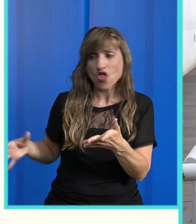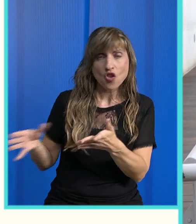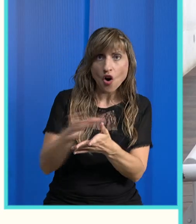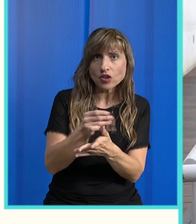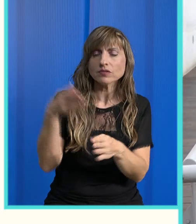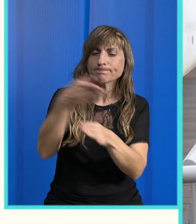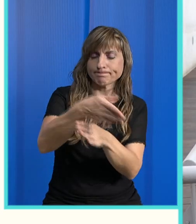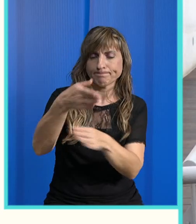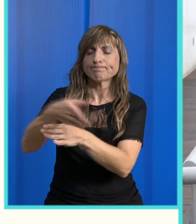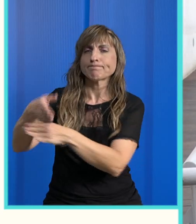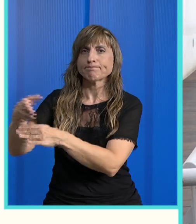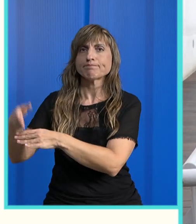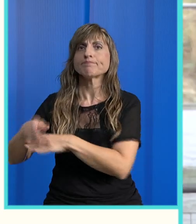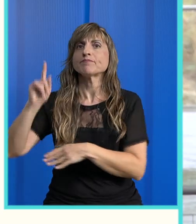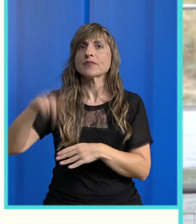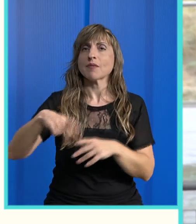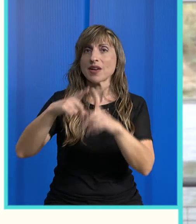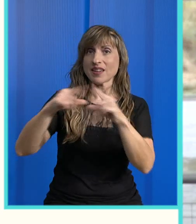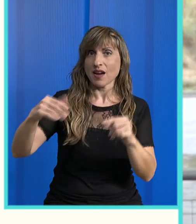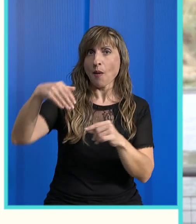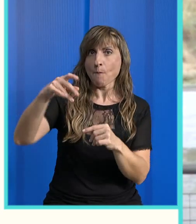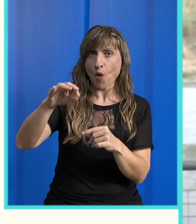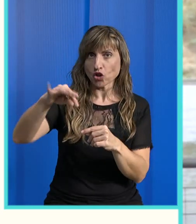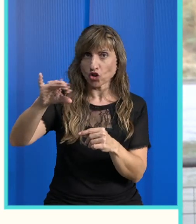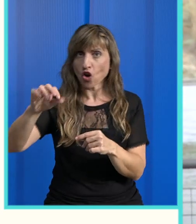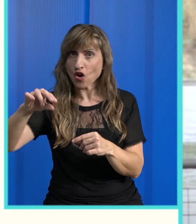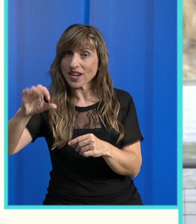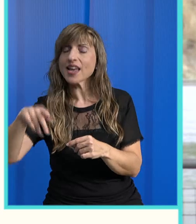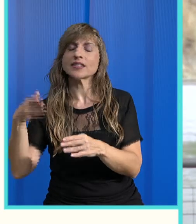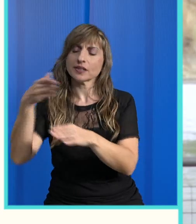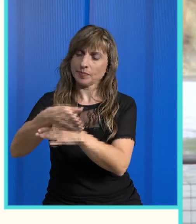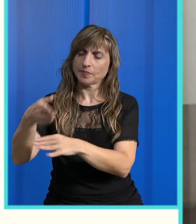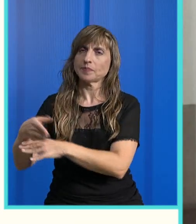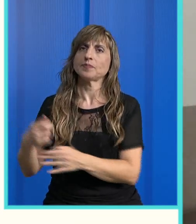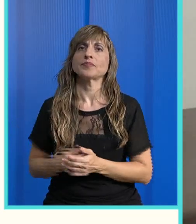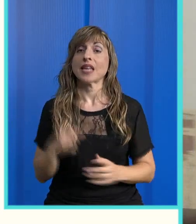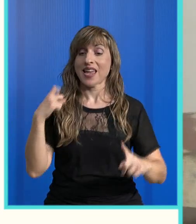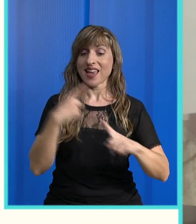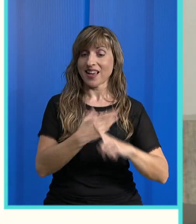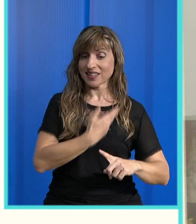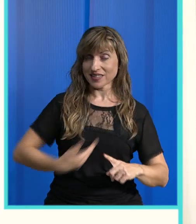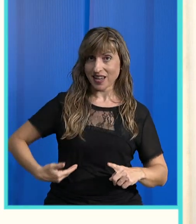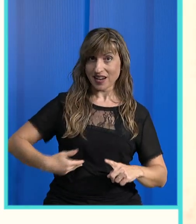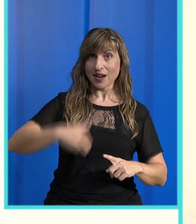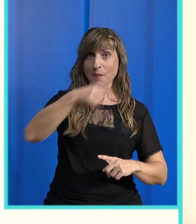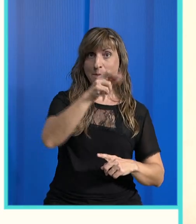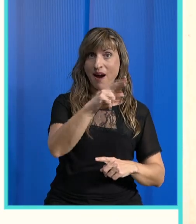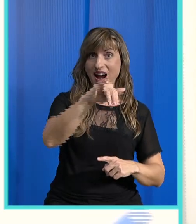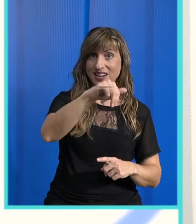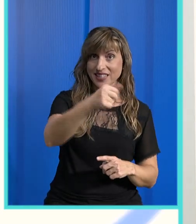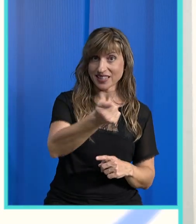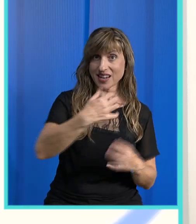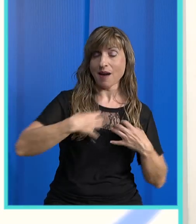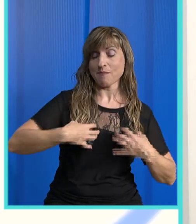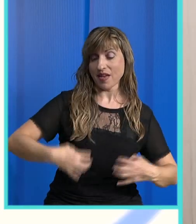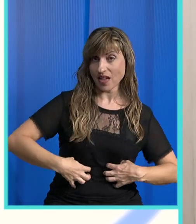socialista Fernando Carrera o el república Àlex Montornès. L'exgerent de Marina Badalona Juan Felipe Ruiz que havia estat president de l